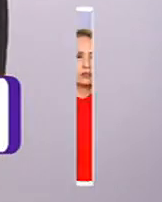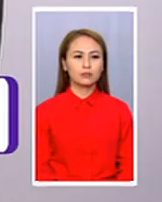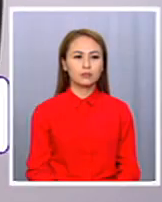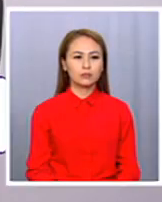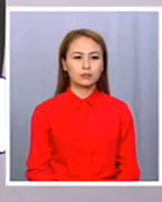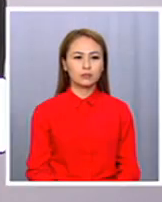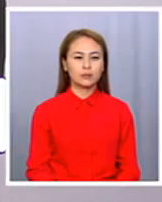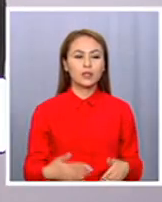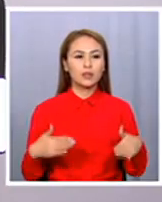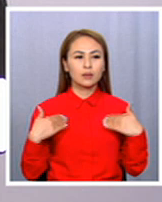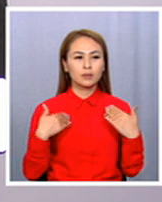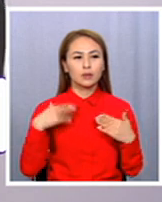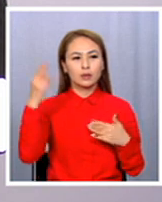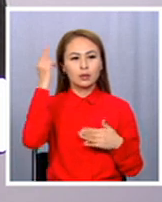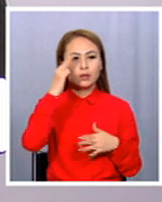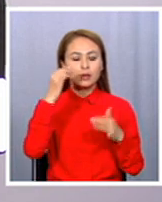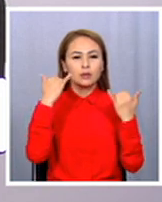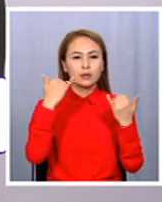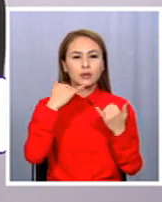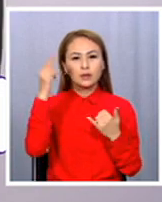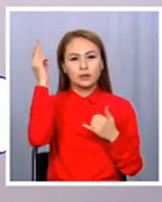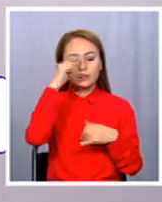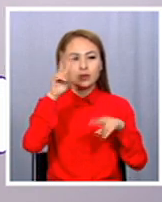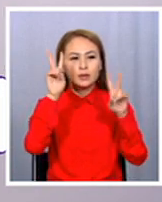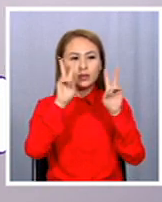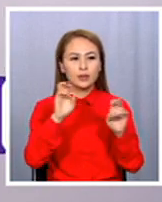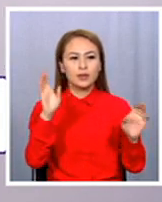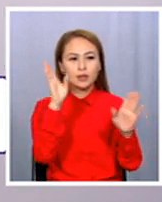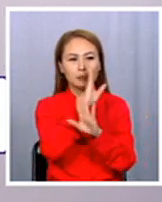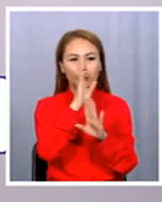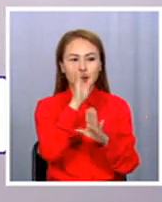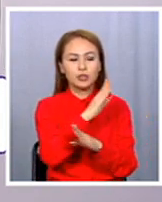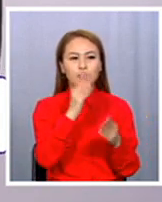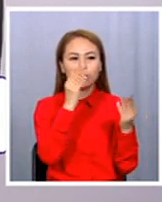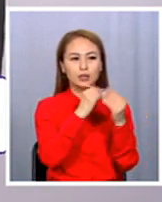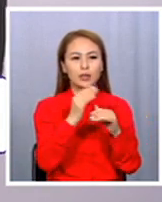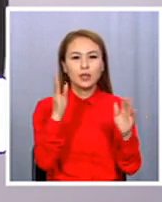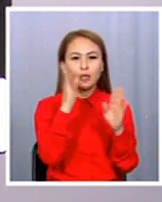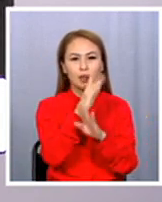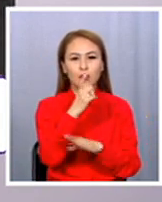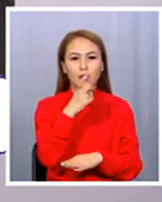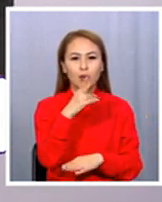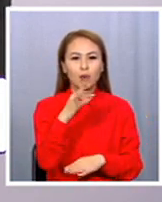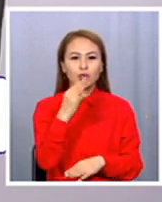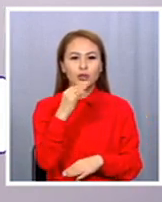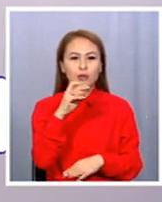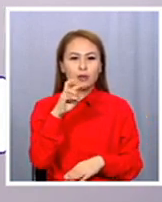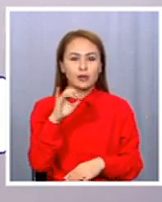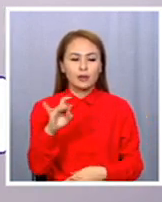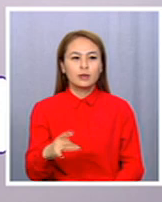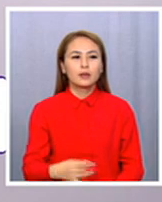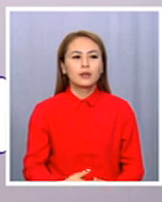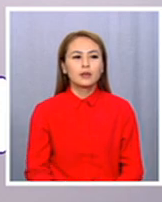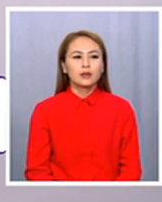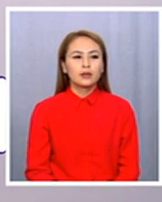Сәлеметсіздер ме оқушылар? Бүгінгі сабағымыздың тақырыбы табиғи және жасанды экожүйелер.